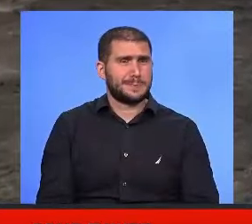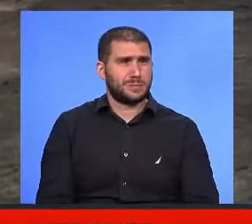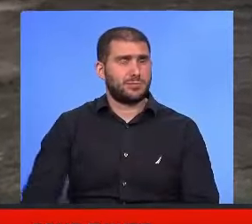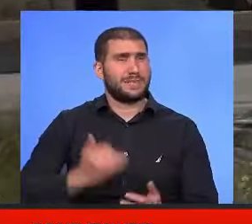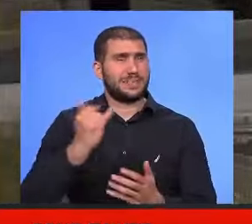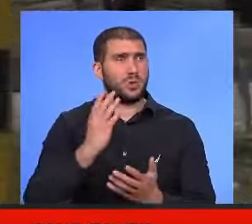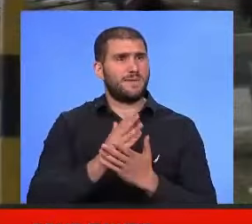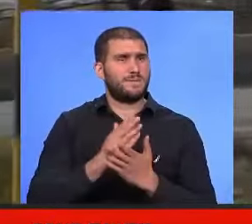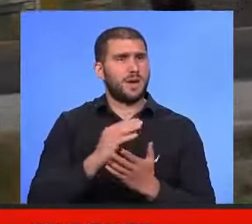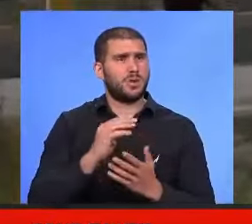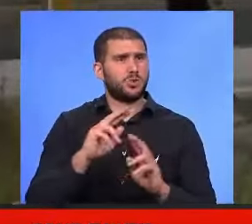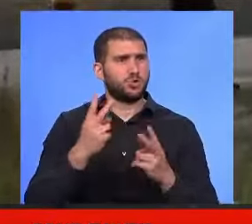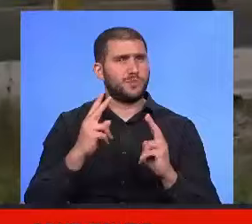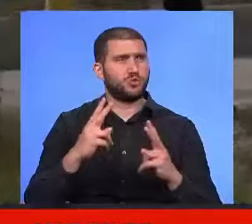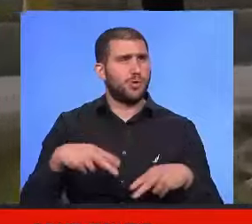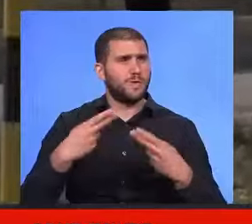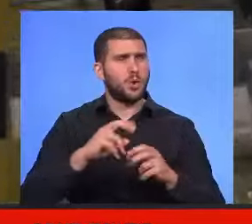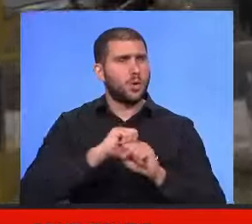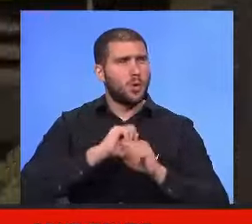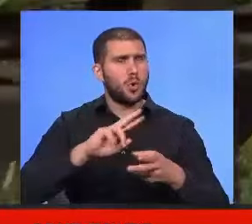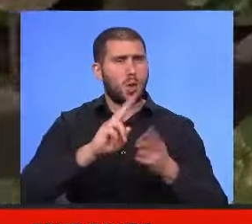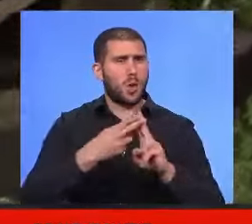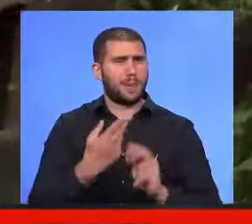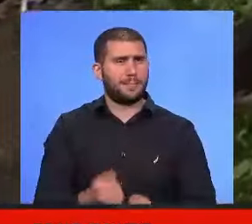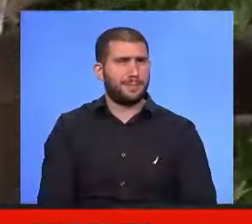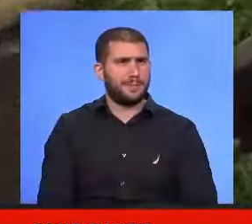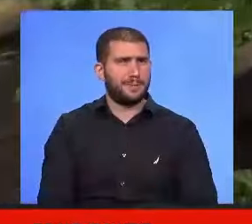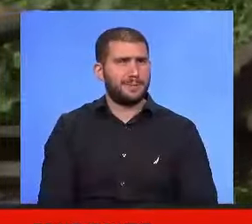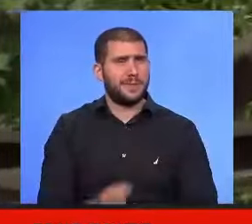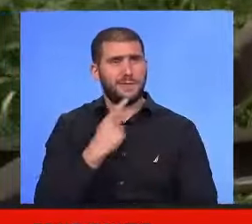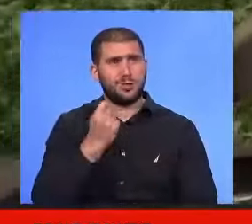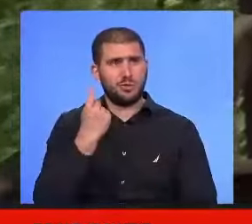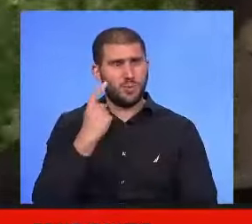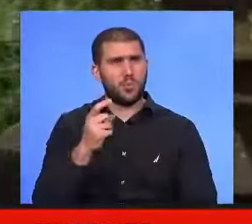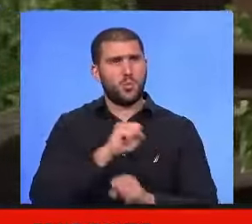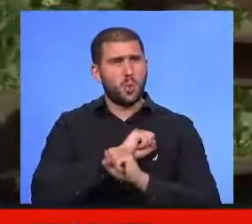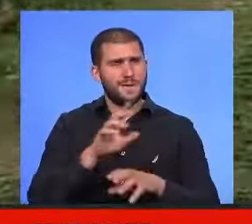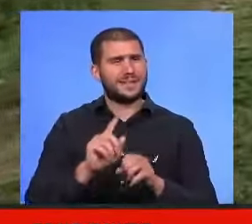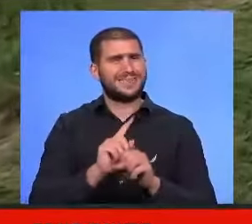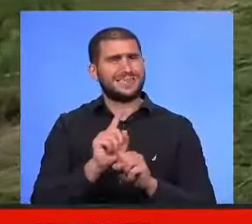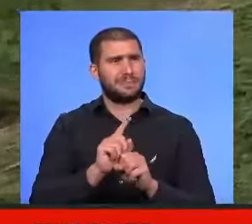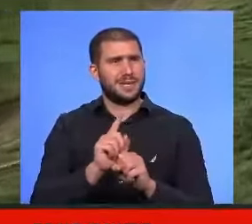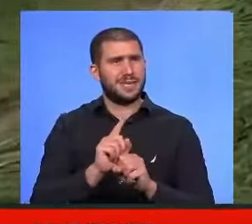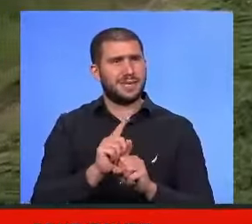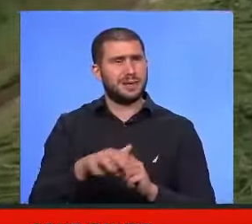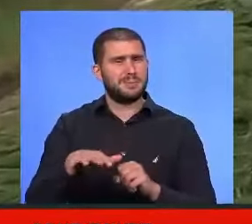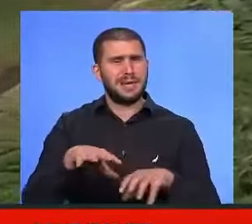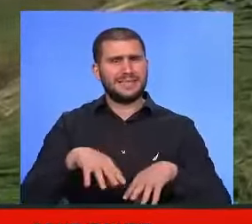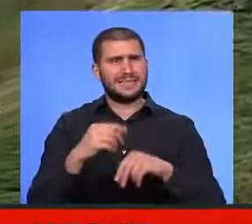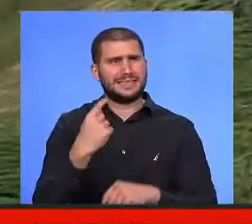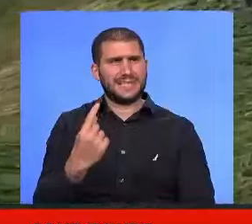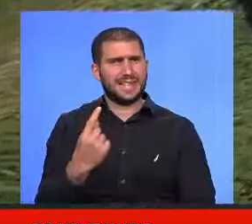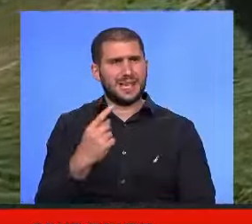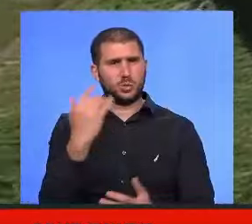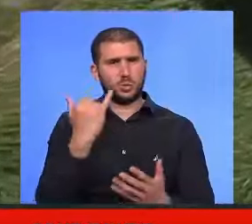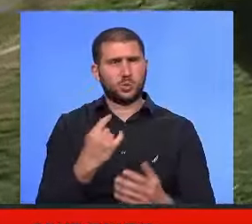הציור הזה כבר הודפס שוב ושוב בכל העולם. בשבוע שעבר הוא עבר באופן זמני מקצה